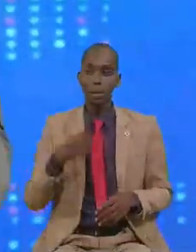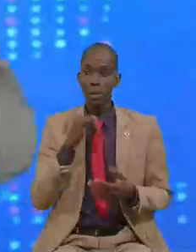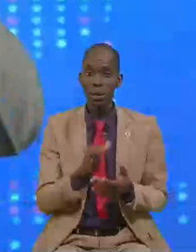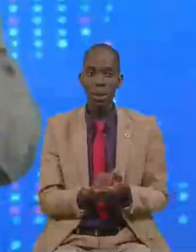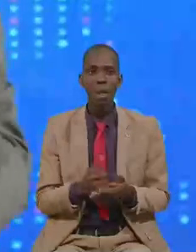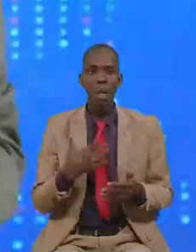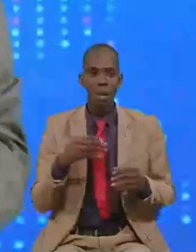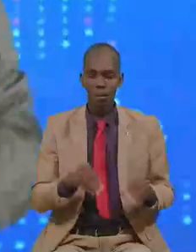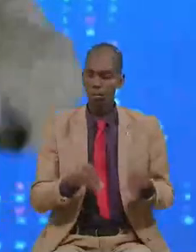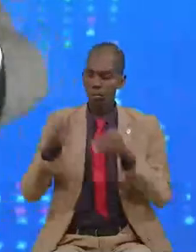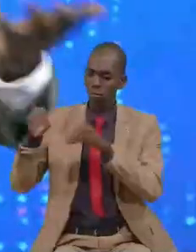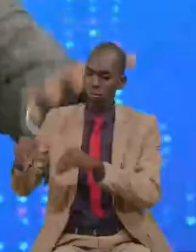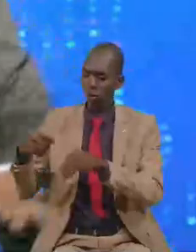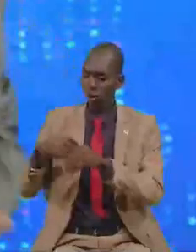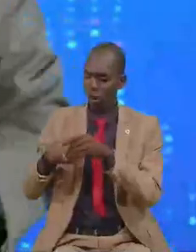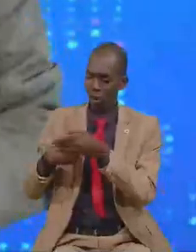et